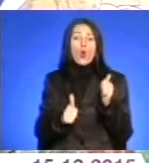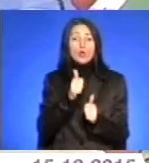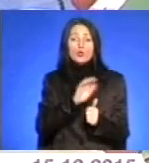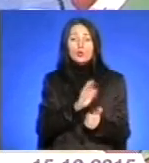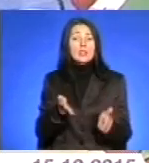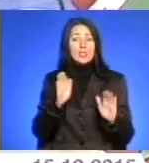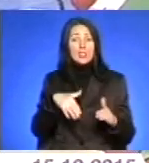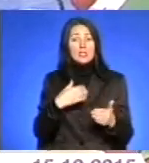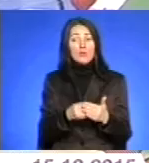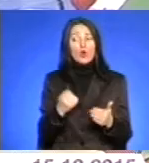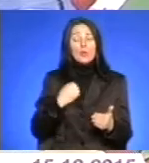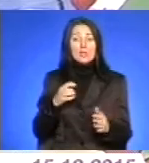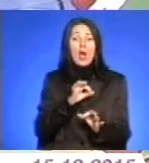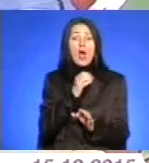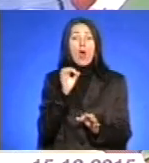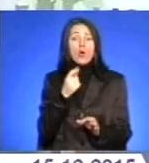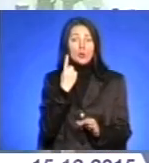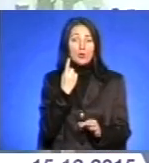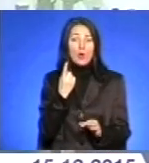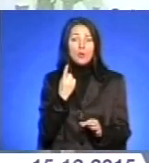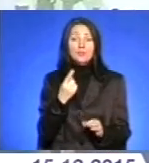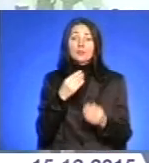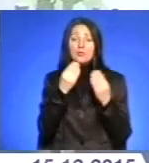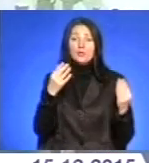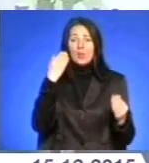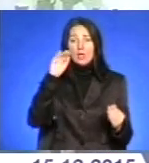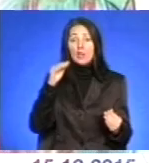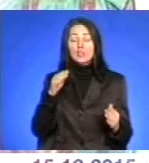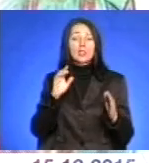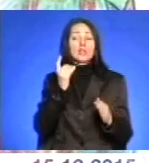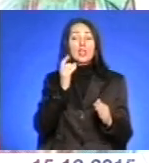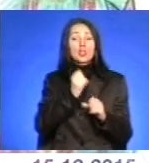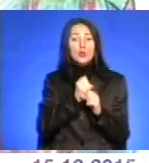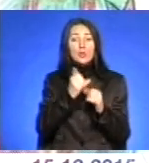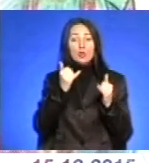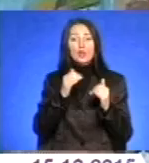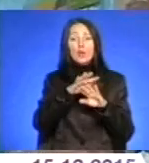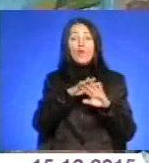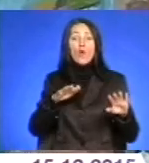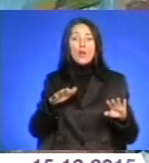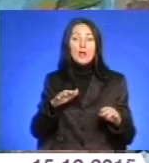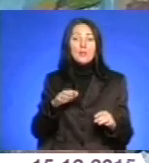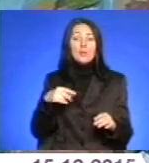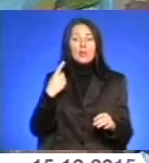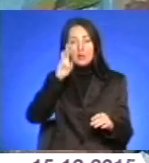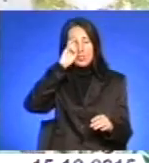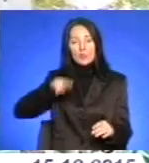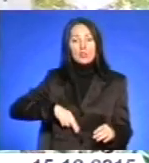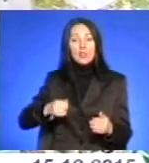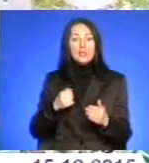свята». Виставка кращих дитячих робіт нині діє в холі обласної державної адміністрації, а до свят усі малюнки відправлять на